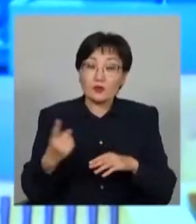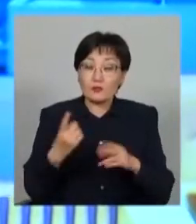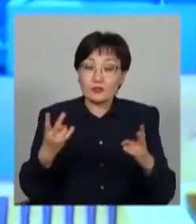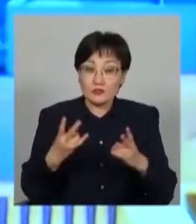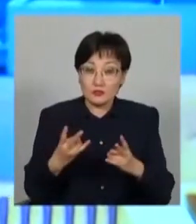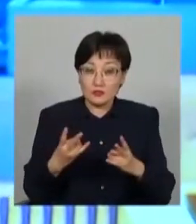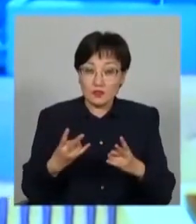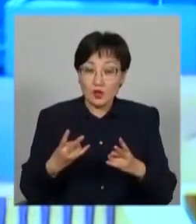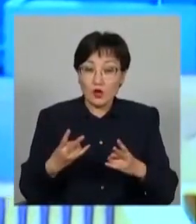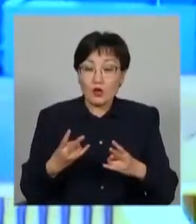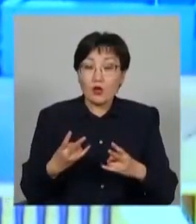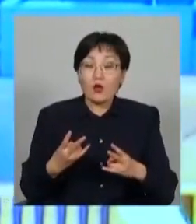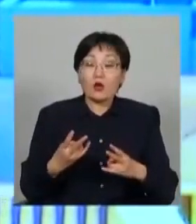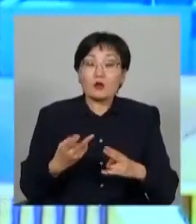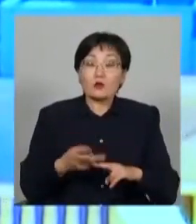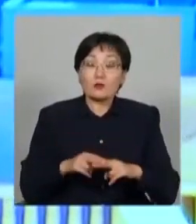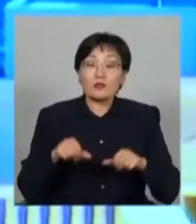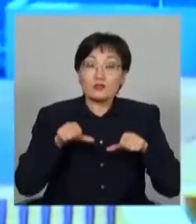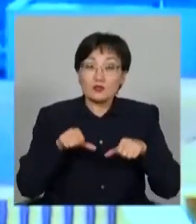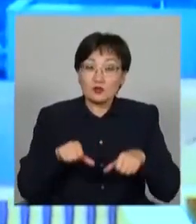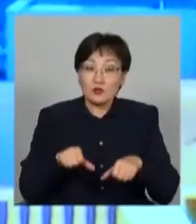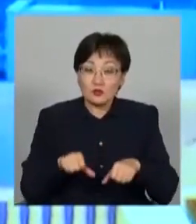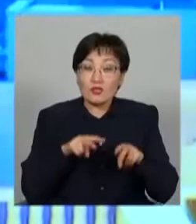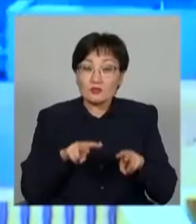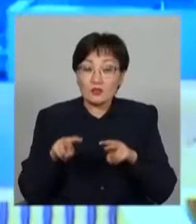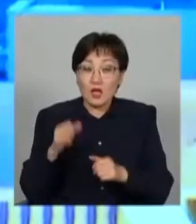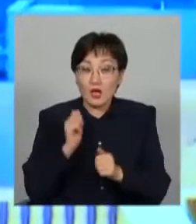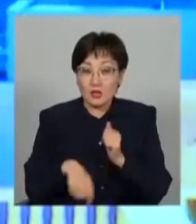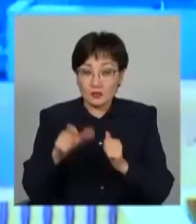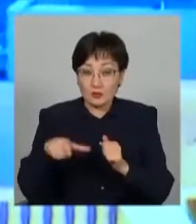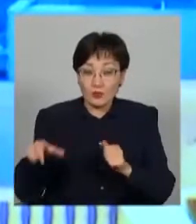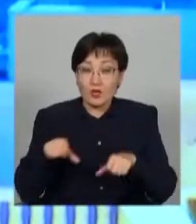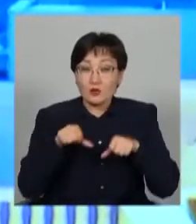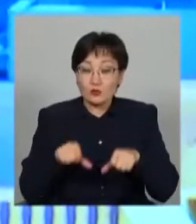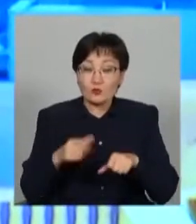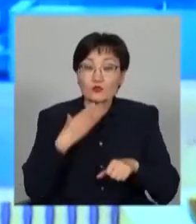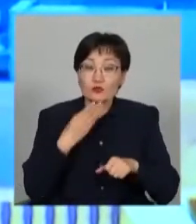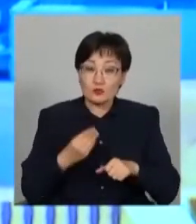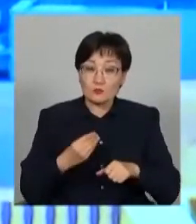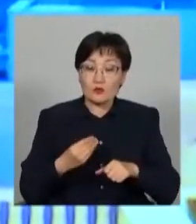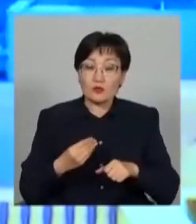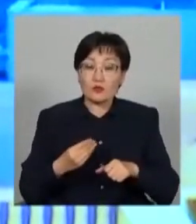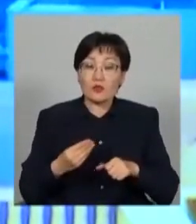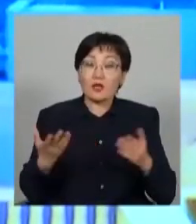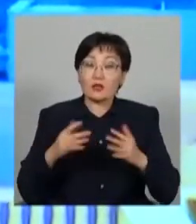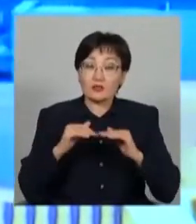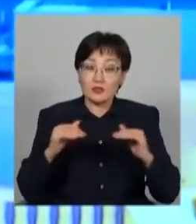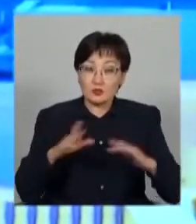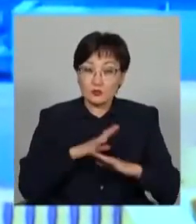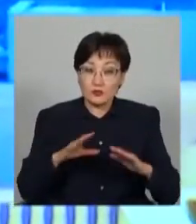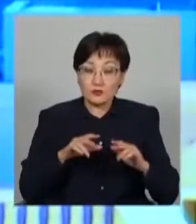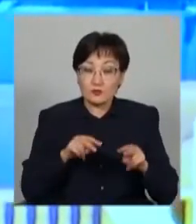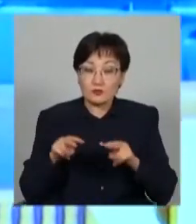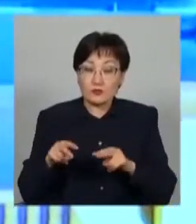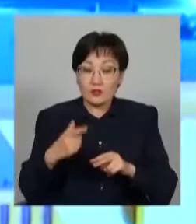керектің нәрсенің бірі бұл жаңа осы құқықтың сақталуы және әр азаматтың құқының өзінің сол қайда дәрежеде болмасын сақталып бұл